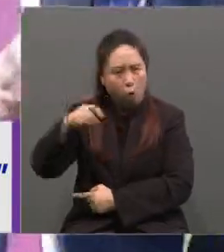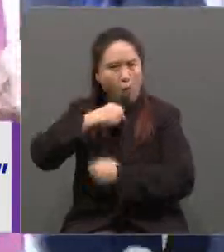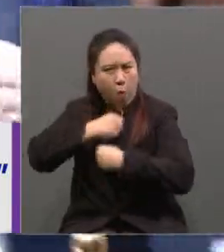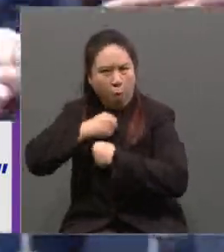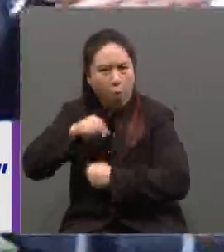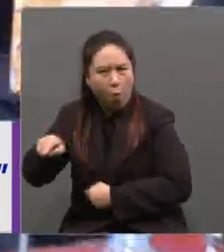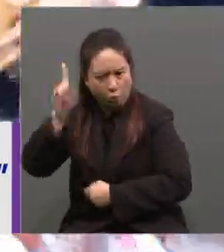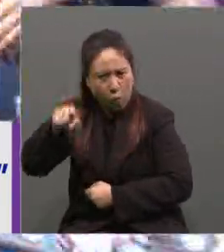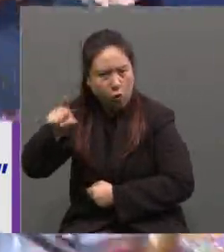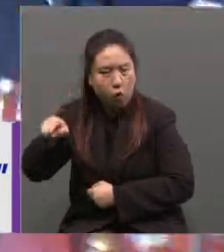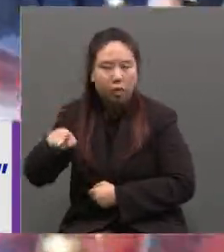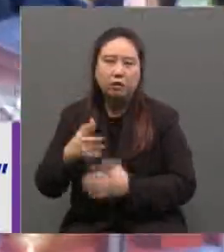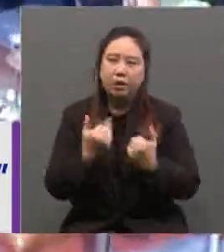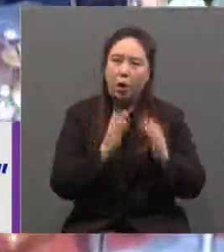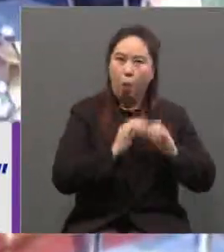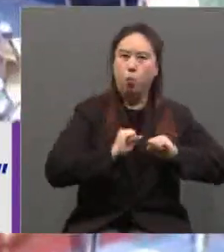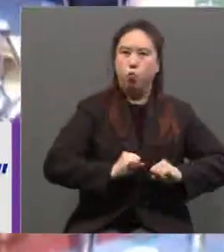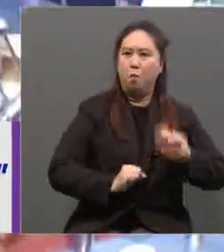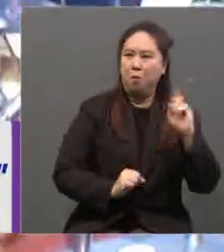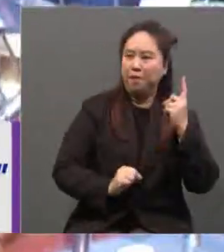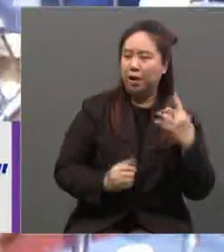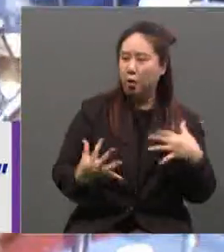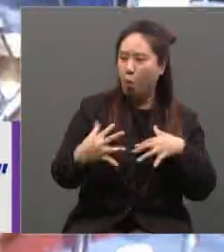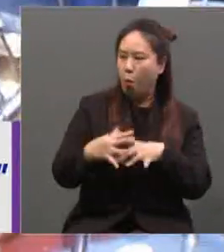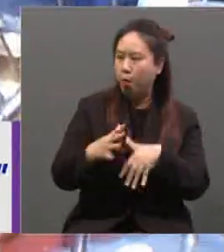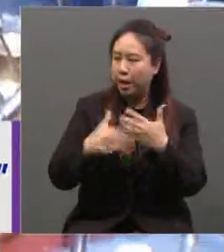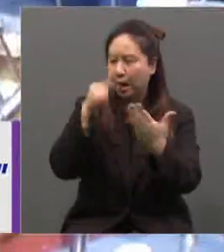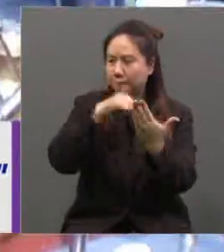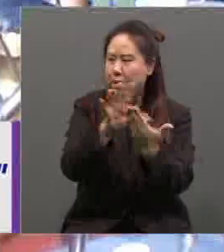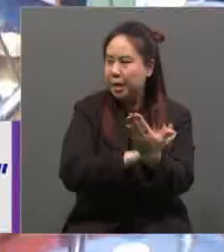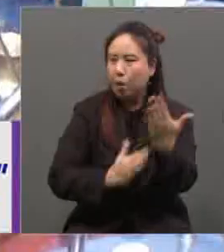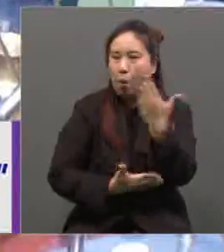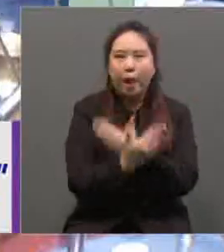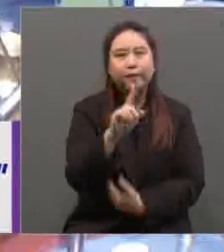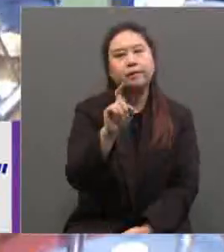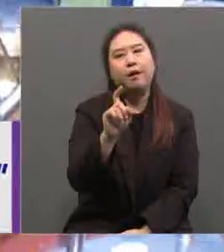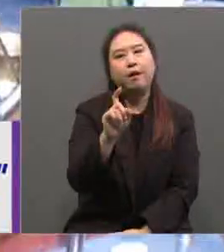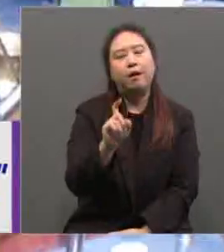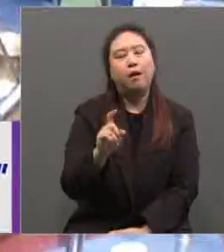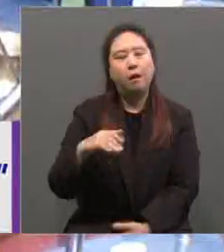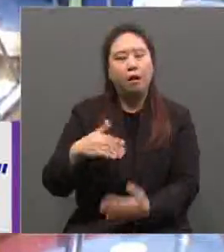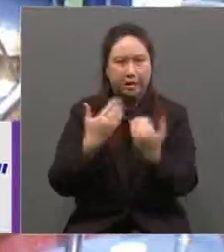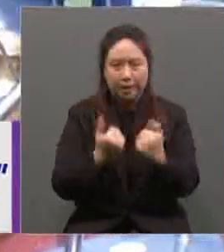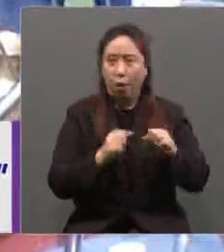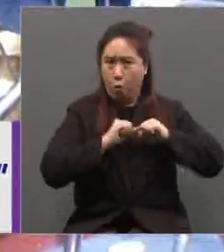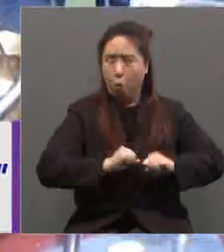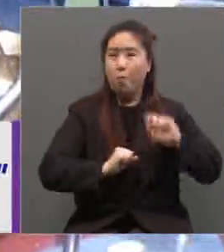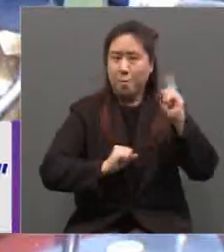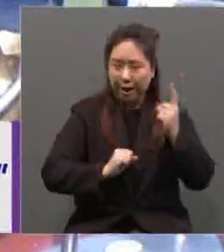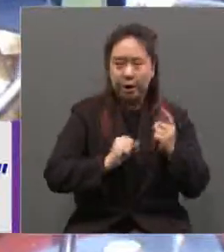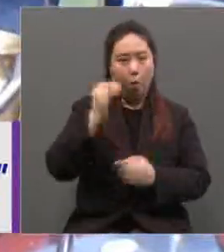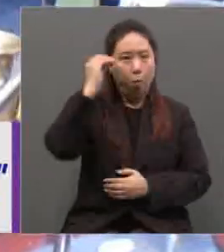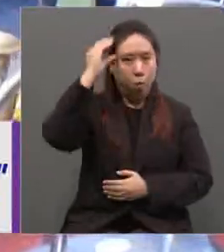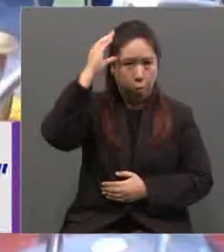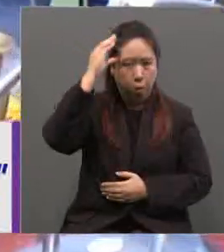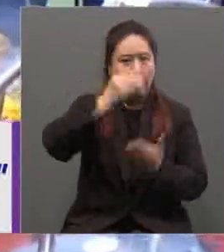รุ่นใหม่ไม่มีโอกาสได้มีบทบาทมีส่วนร่วมในการพัฒนาประเทศชาติได้คนรุ่นหลังมีความรู้มีการศึกษาดีจำนวนม